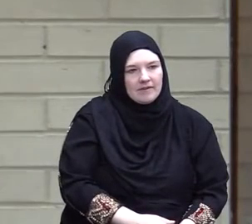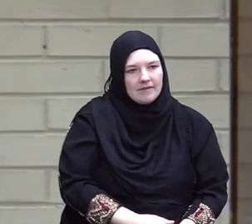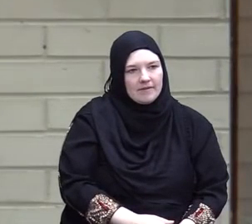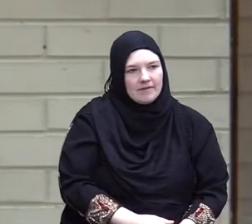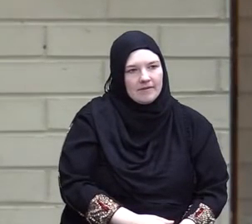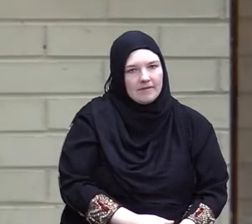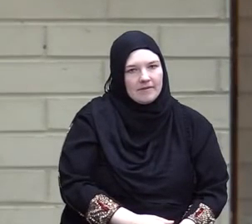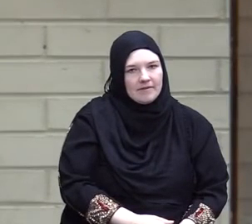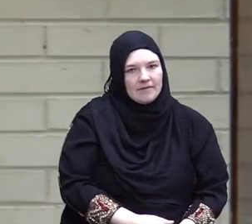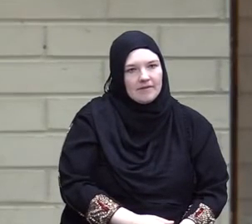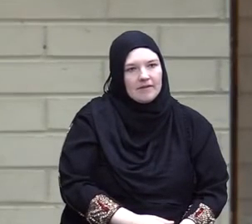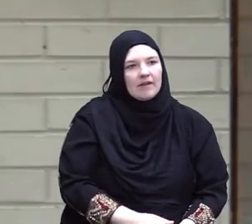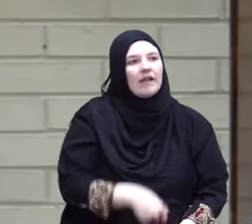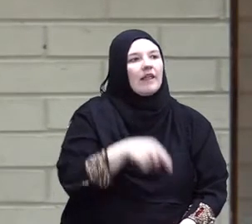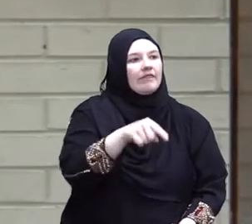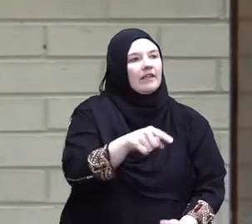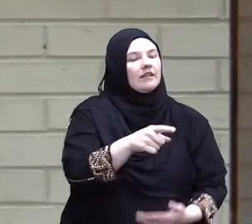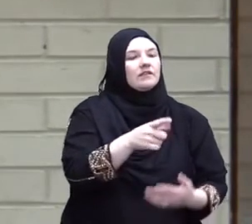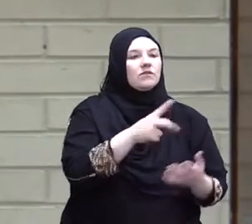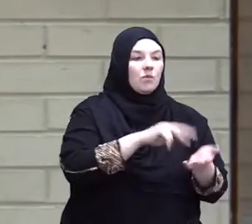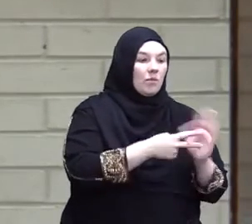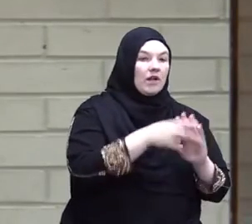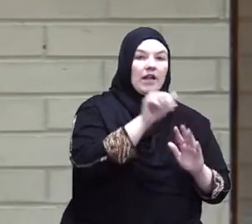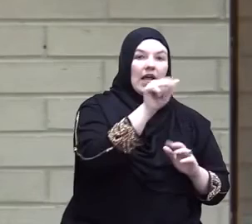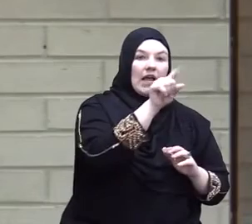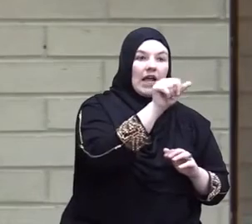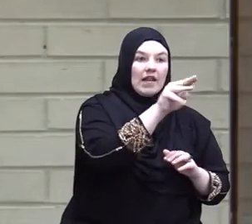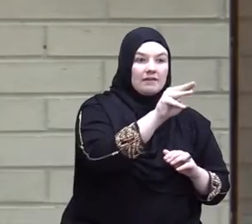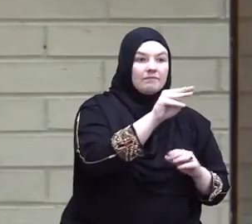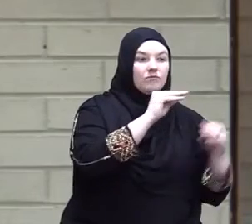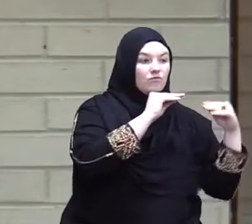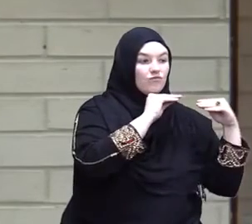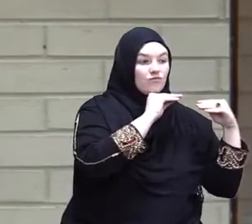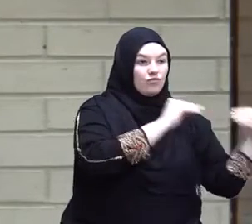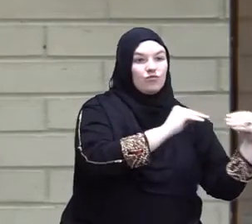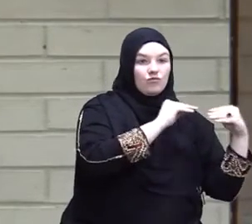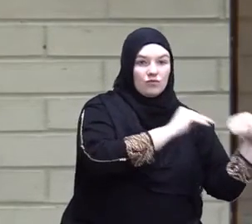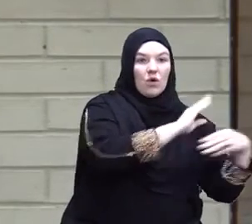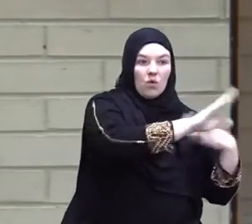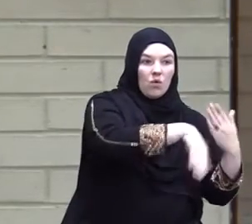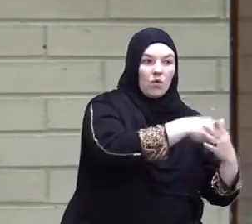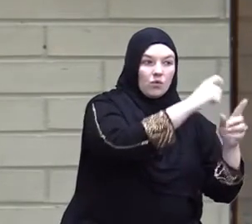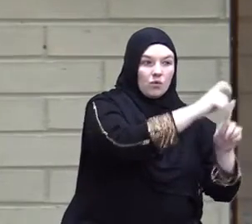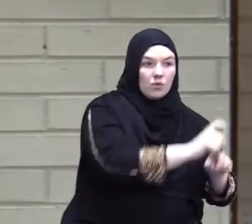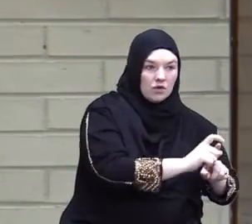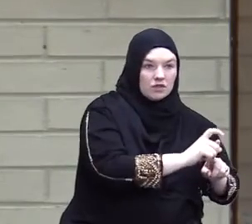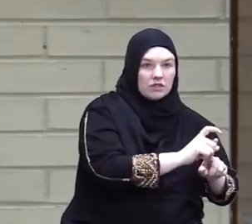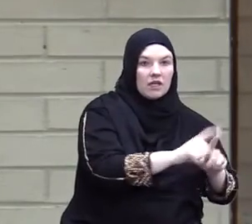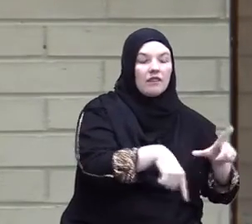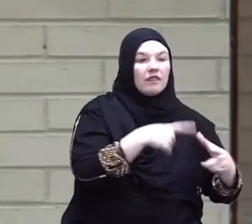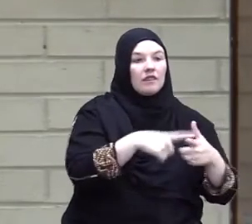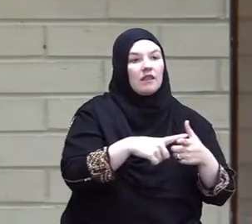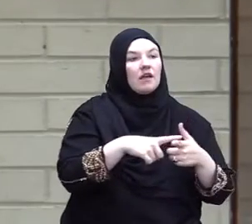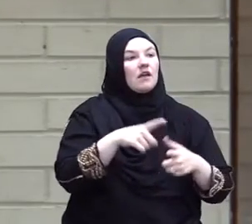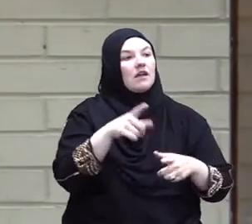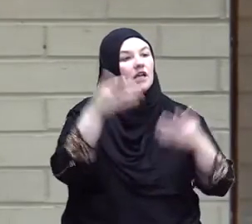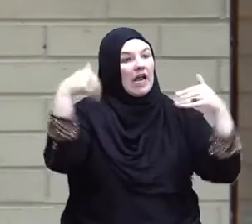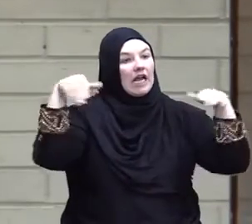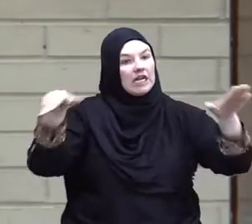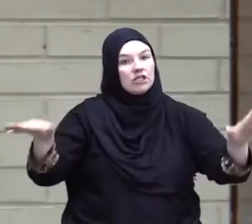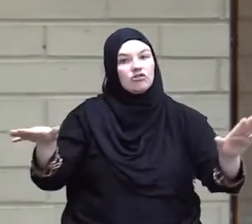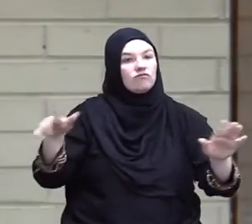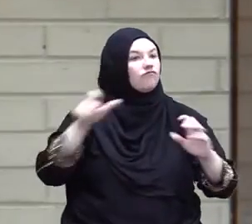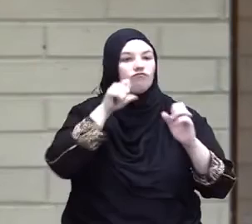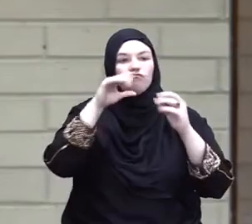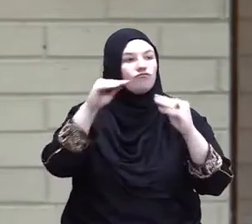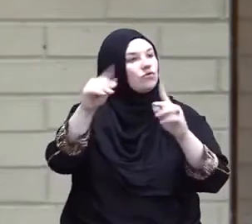عَلَّمْتَنَا So if this is a piece of knowledge, where do they get it? From Allah. How? It is not our job. It's not mentioned.